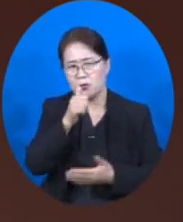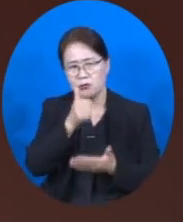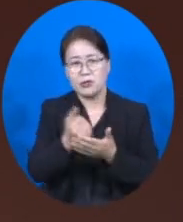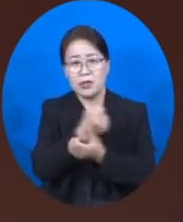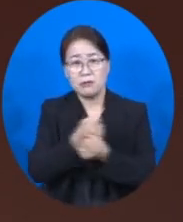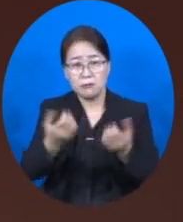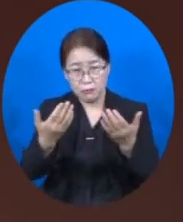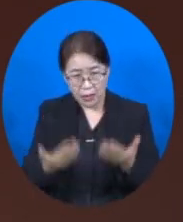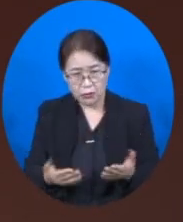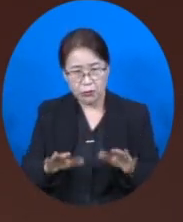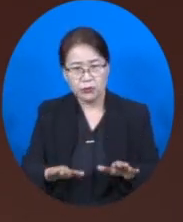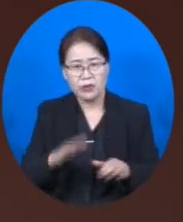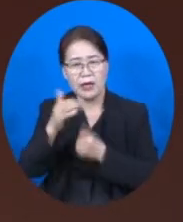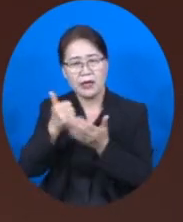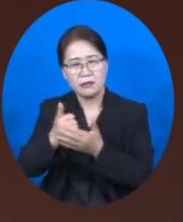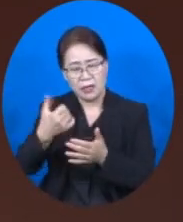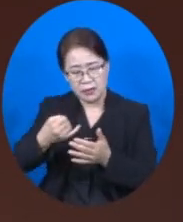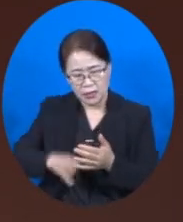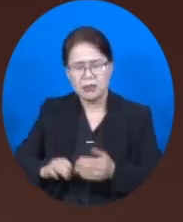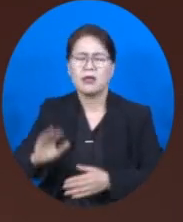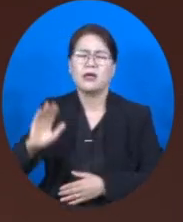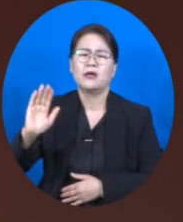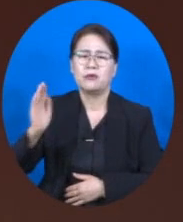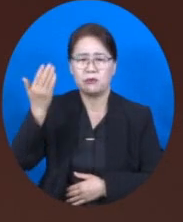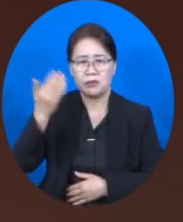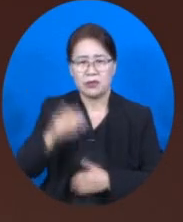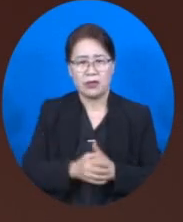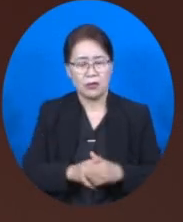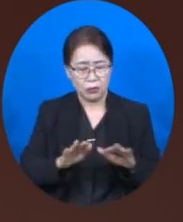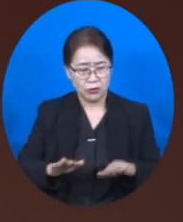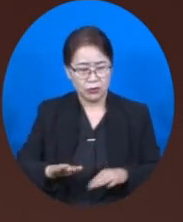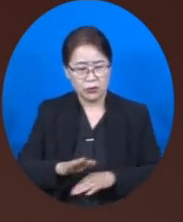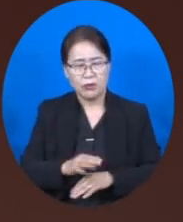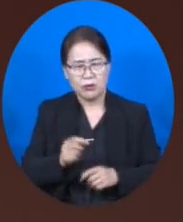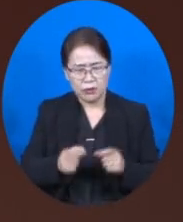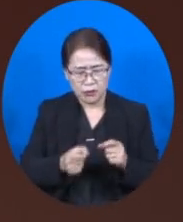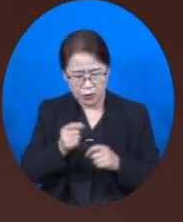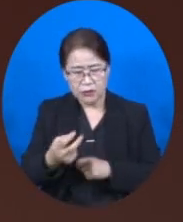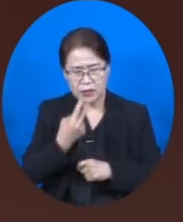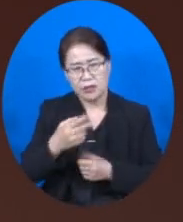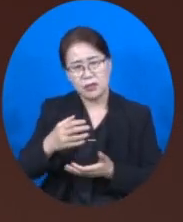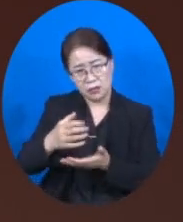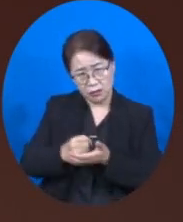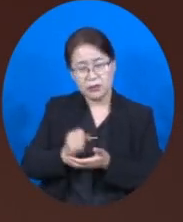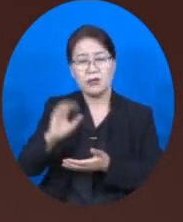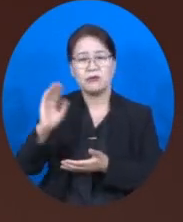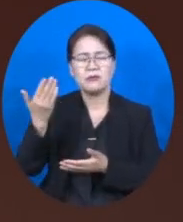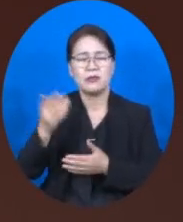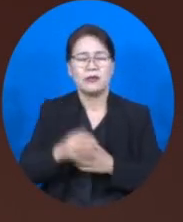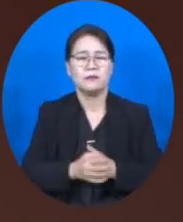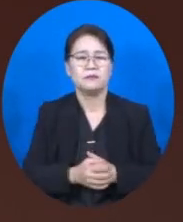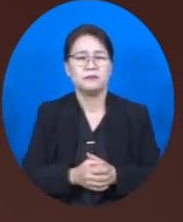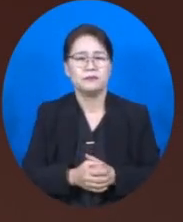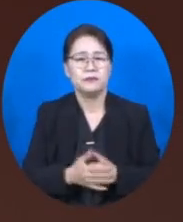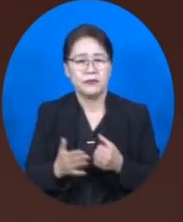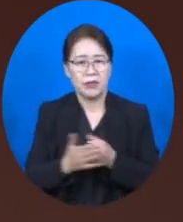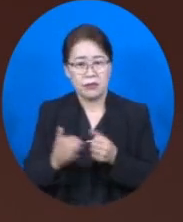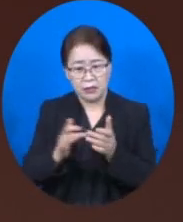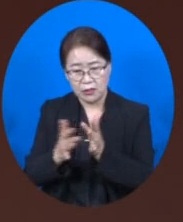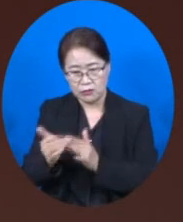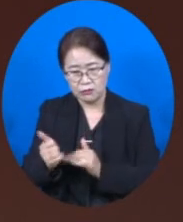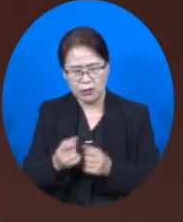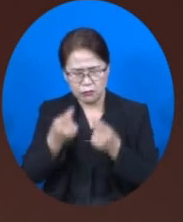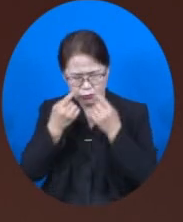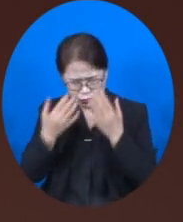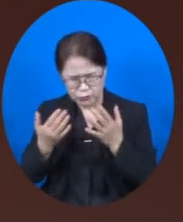오늘 하나님의 자녀가 되는 것입니다 오늘 우리가 영생을 얻게 되는 것이지요 그래서 예수님은